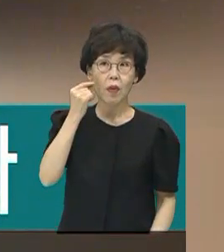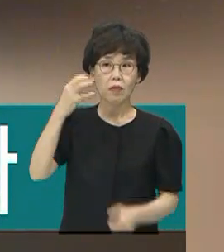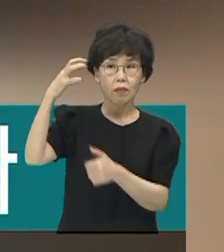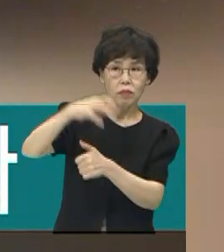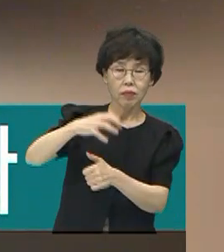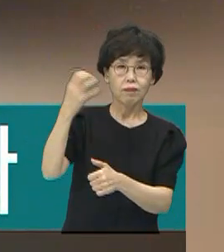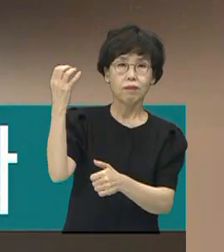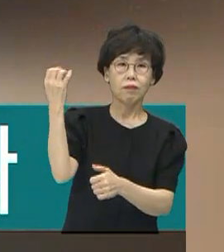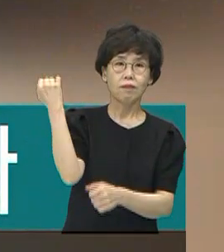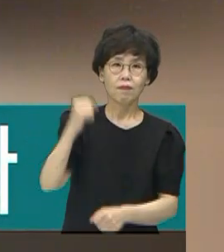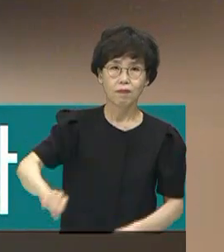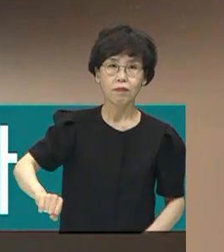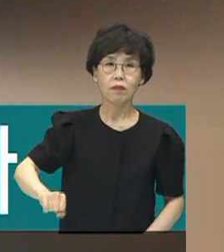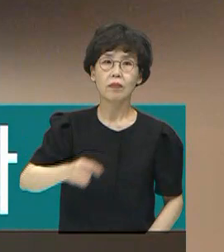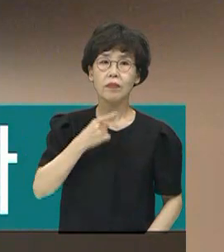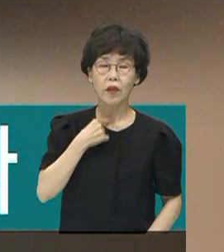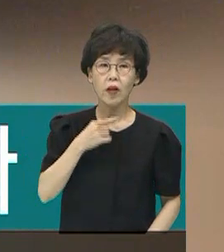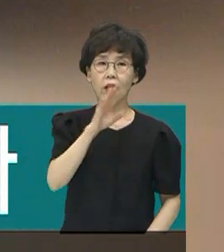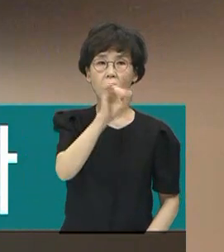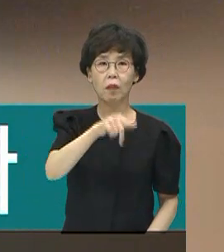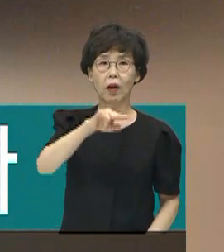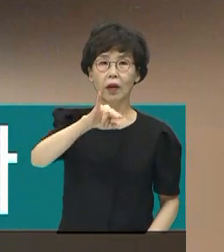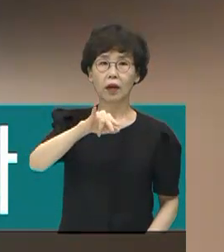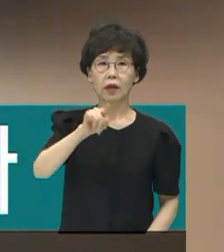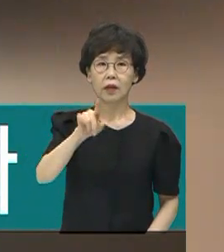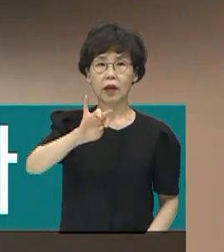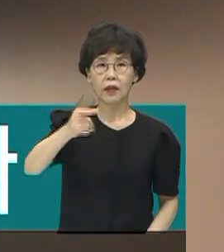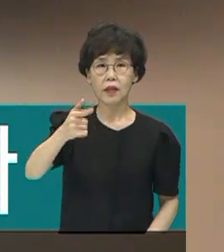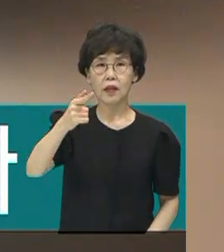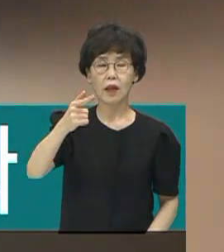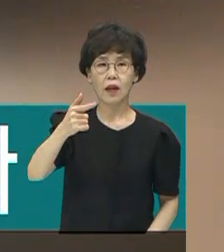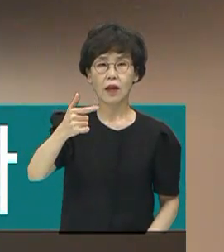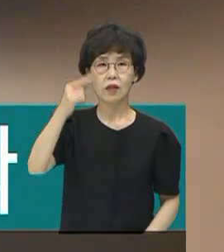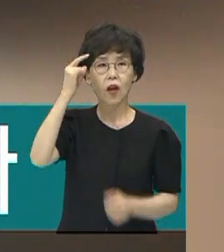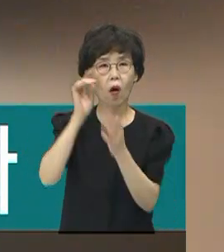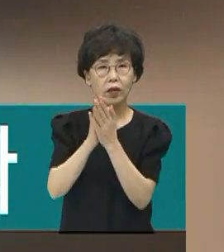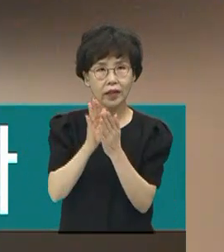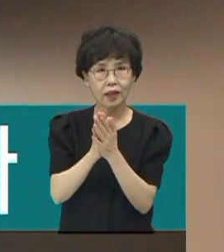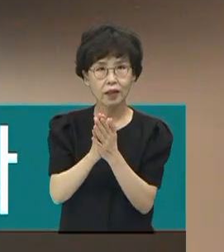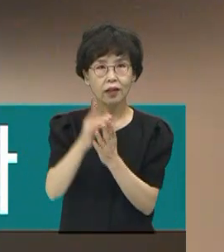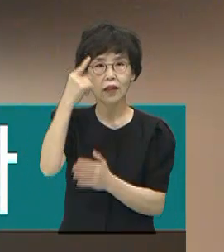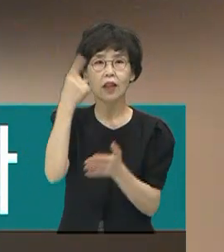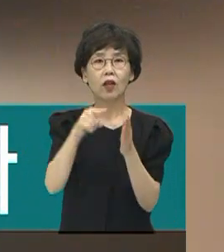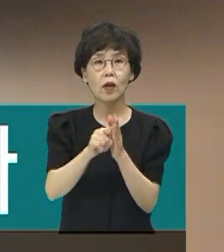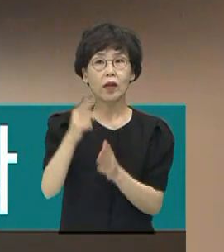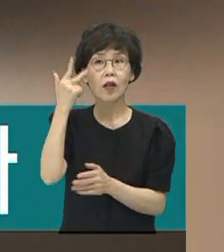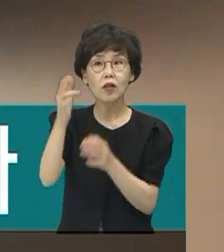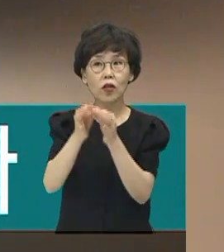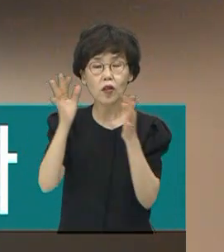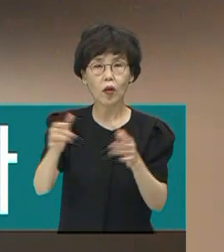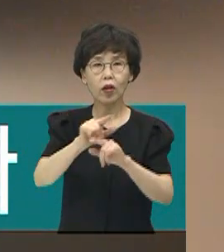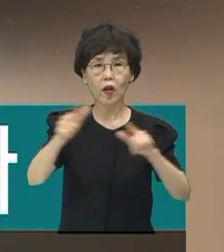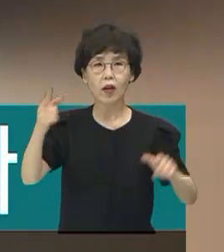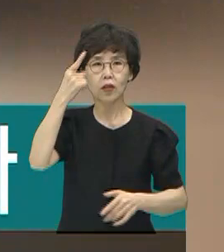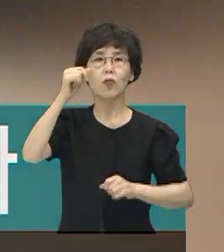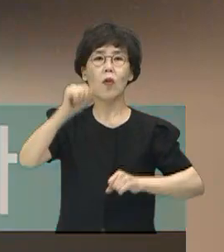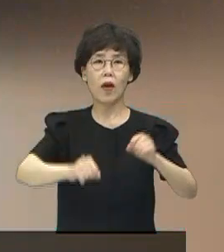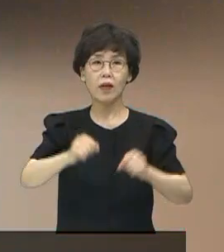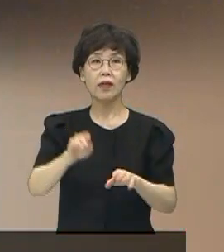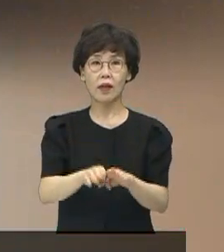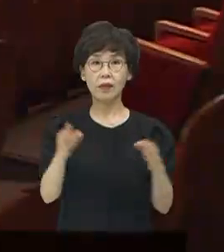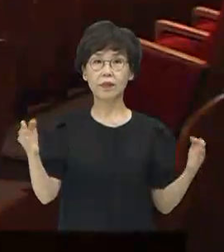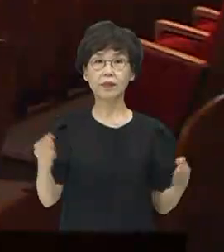않았던 박상진 의사의 숭고한 정신을 기리기 위해 이번 한 주 동안 다양한 추모 행사가 열립니다. 김예은 기자입니다.